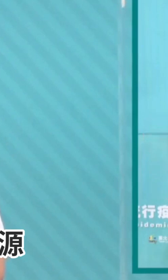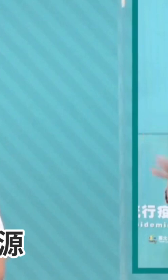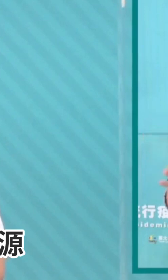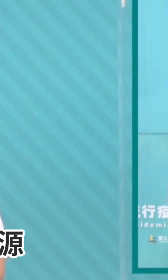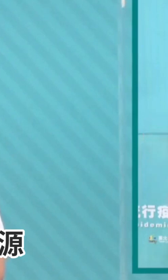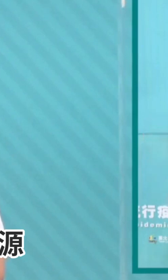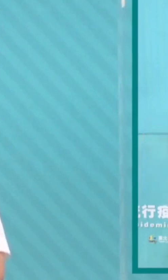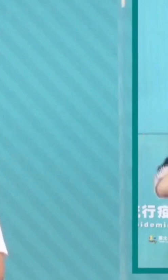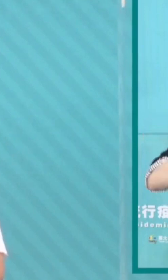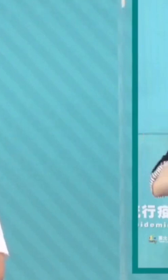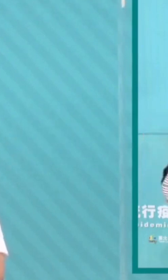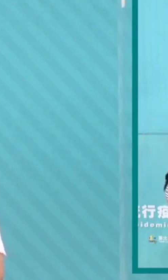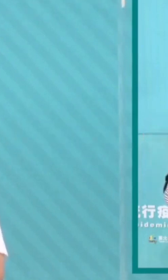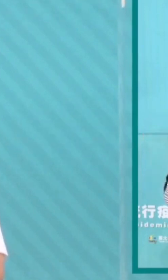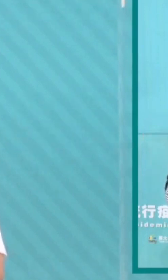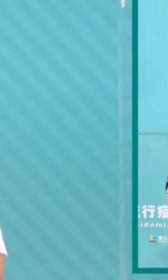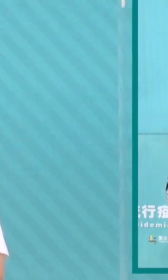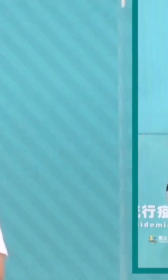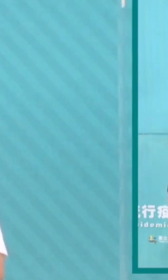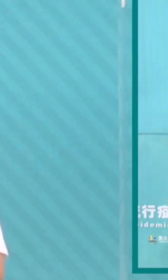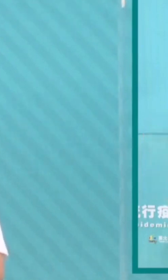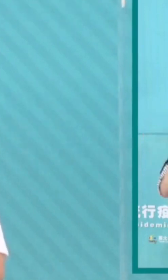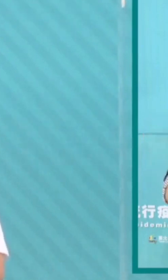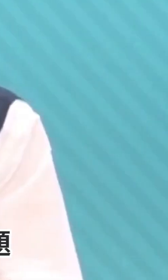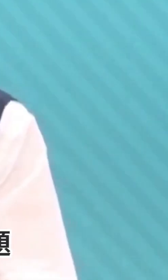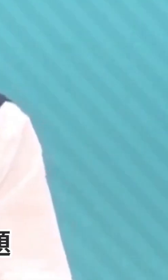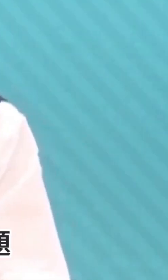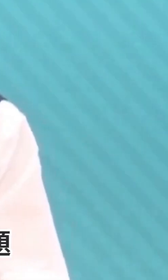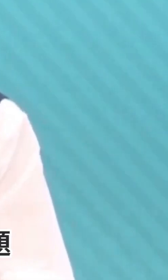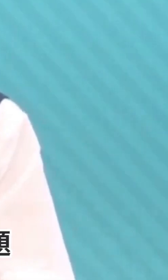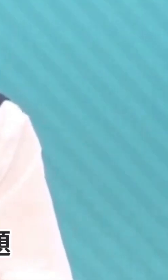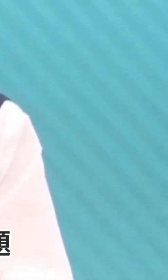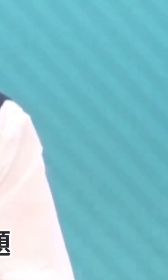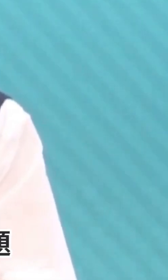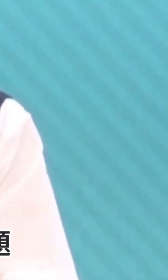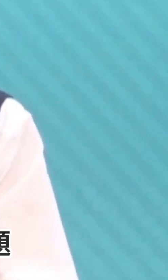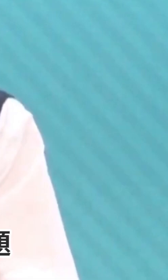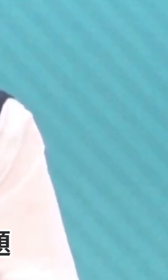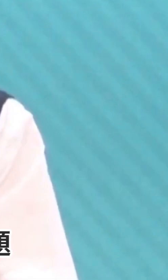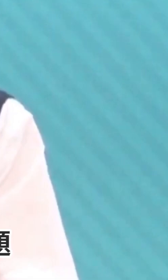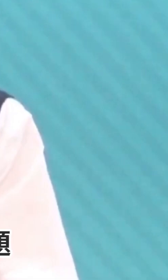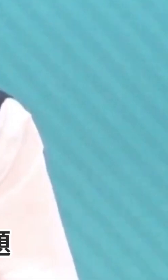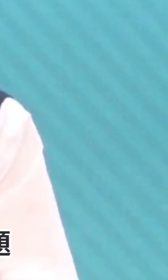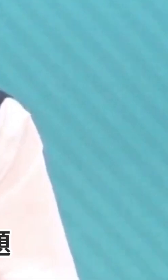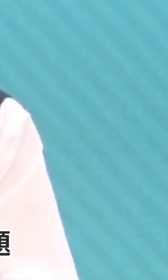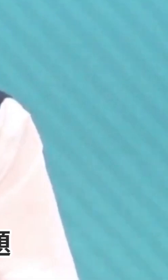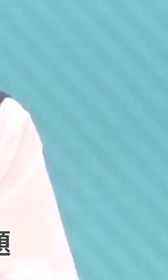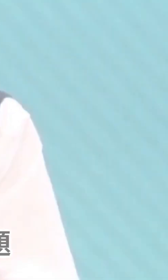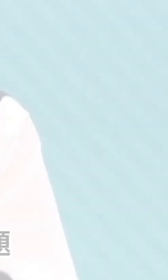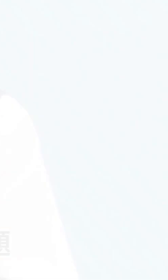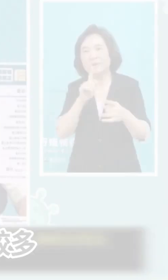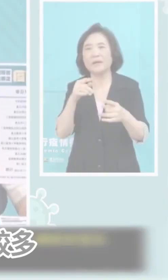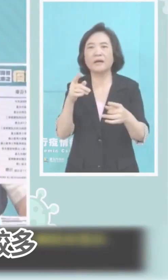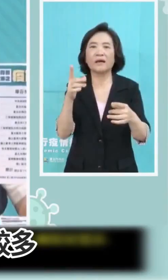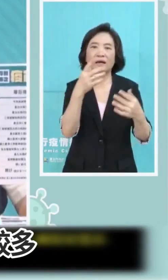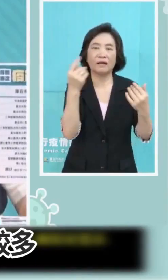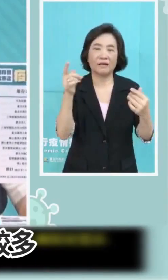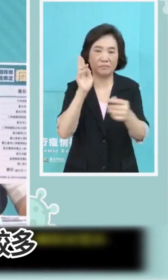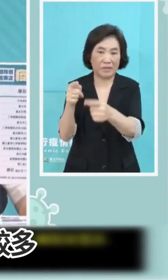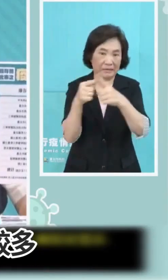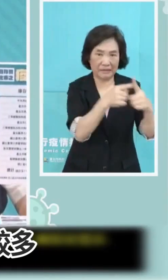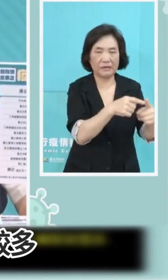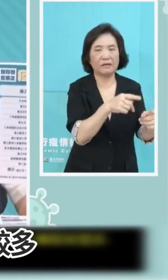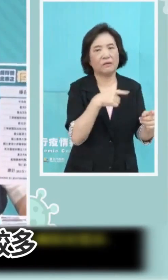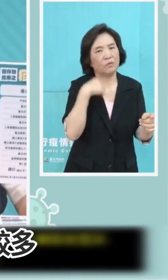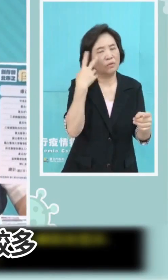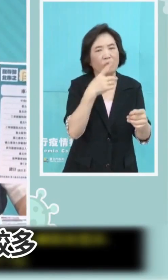成稀有资源，那么大家就会斤斤计较哈，看他怎么去打疫苗，那这就是问题嘛。比较特别的